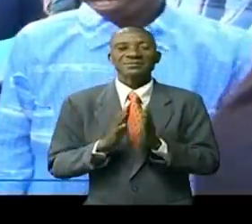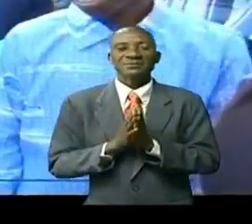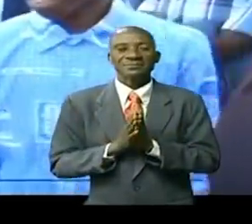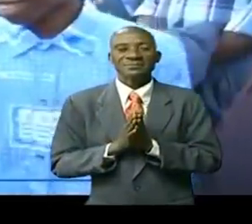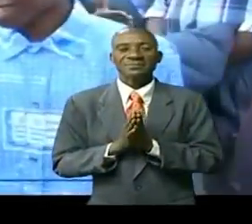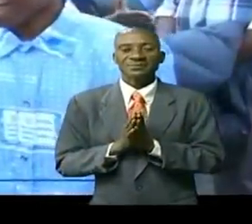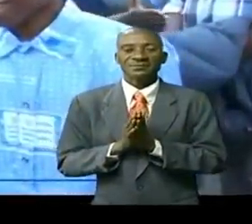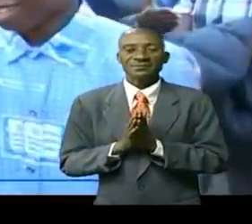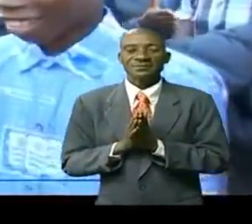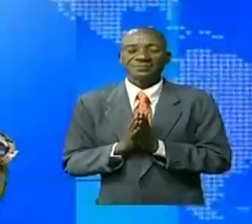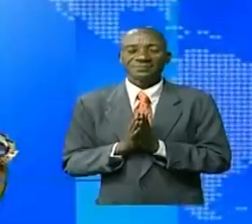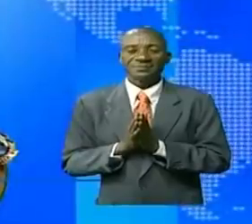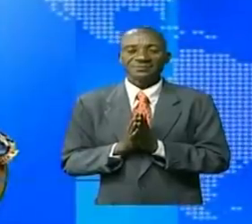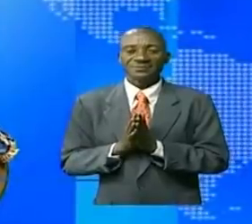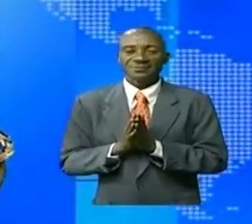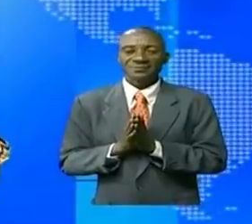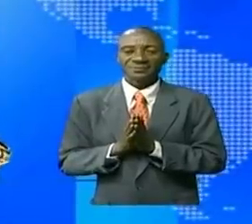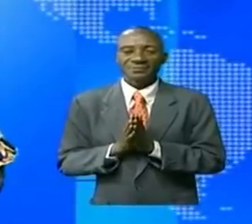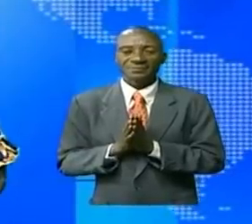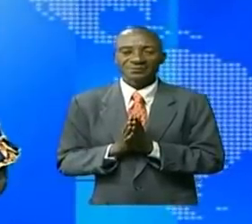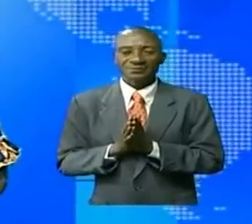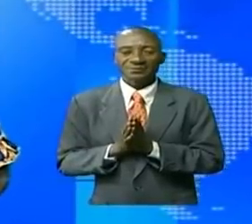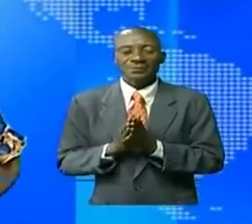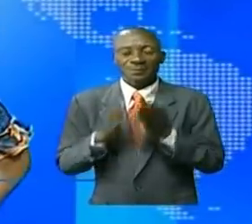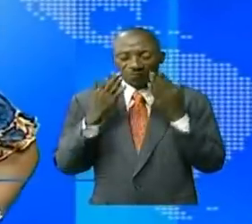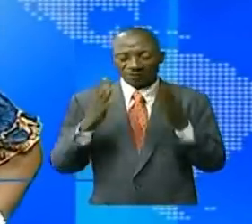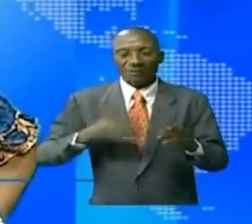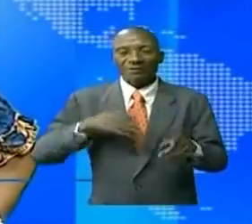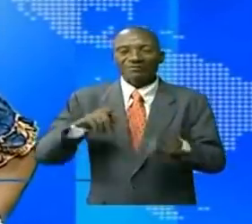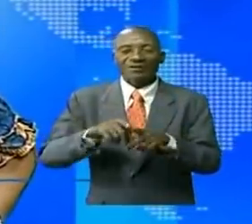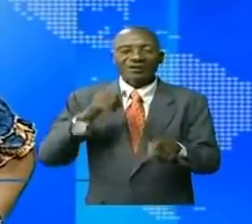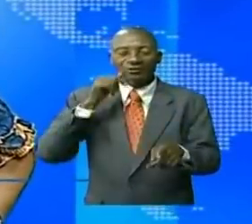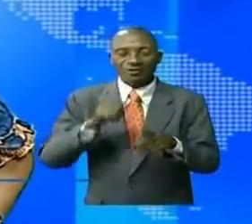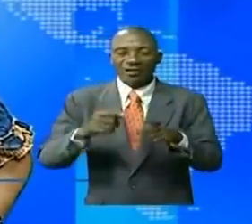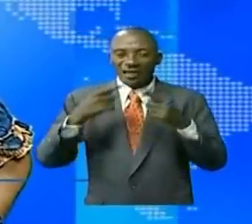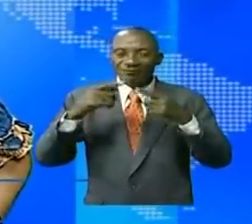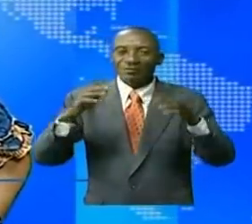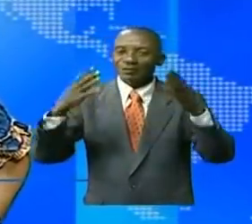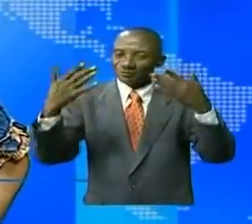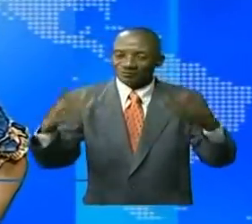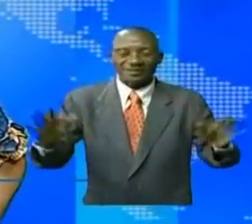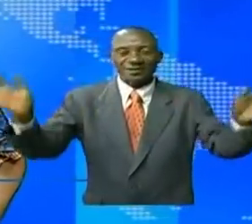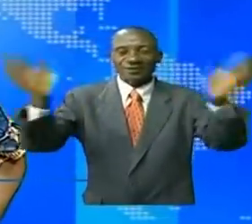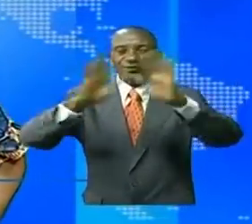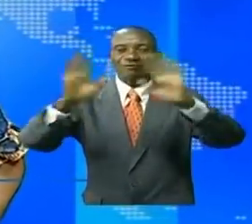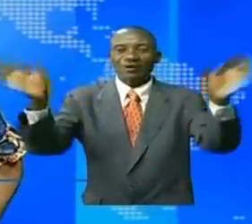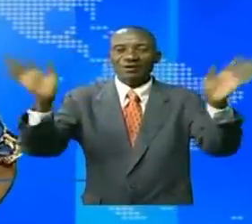Saintes Écritures. Fin de ce journal, merci de votre attention et restez avec nous.